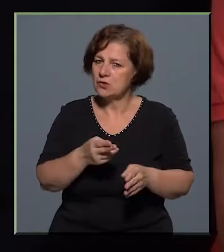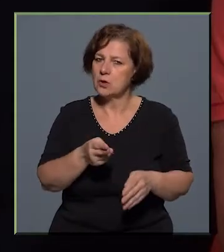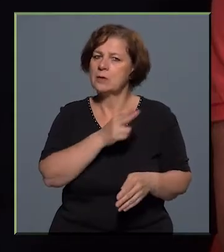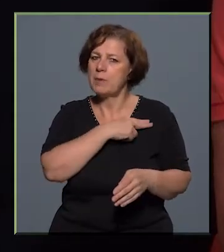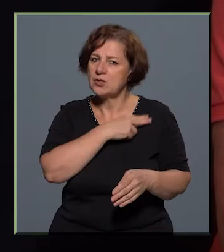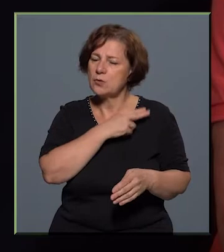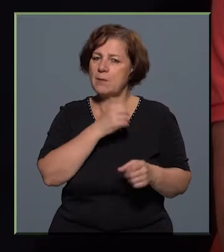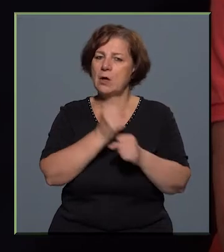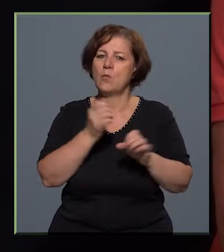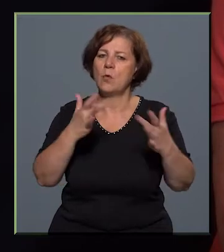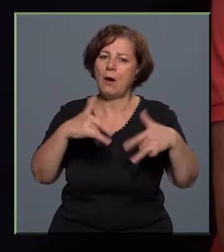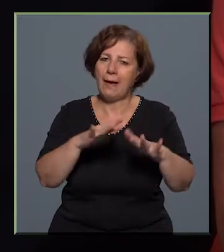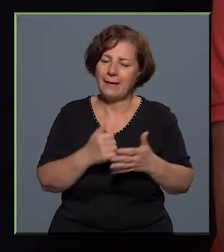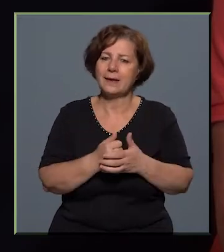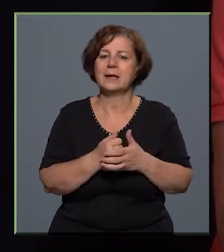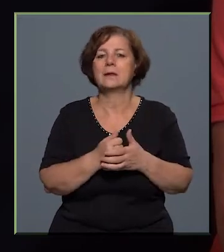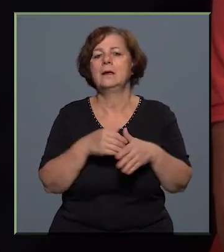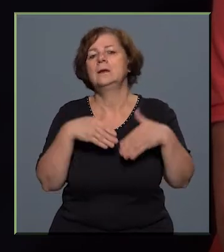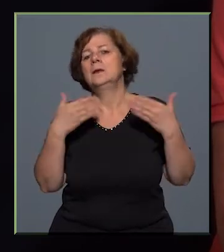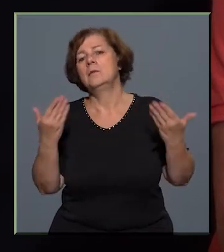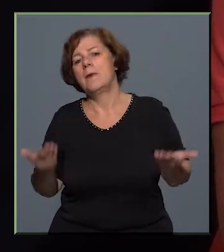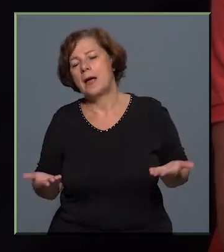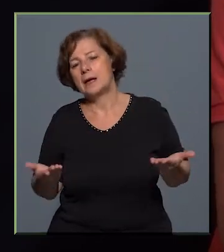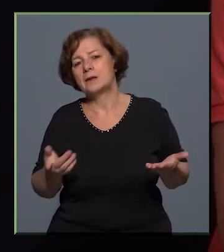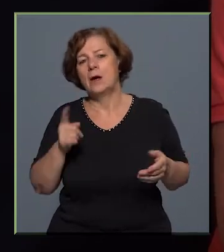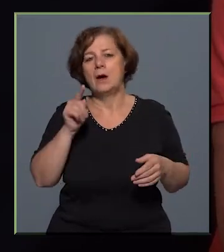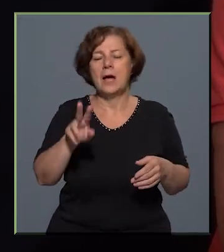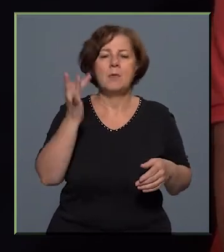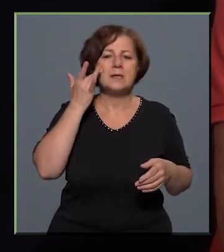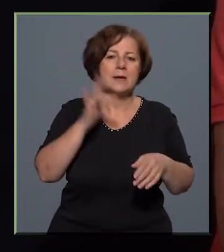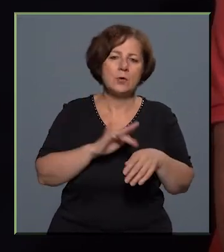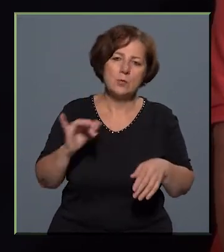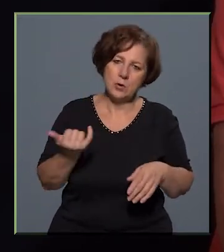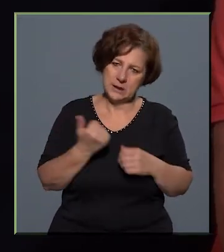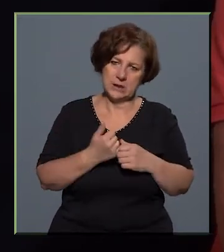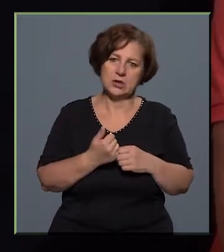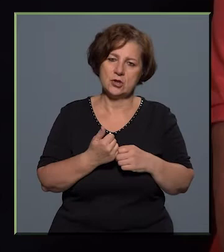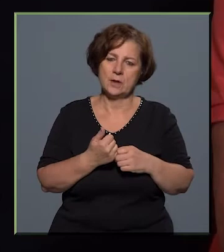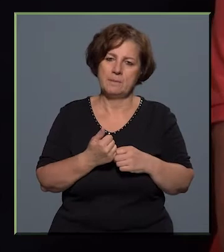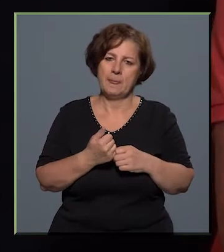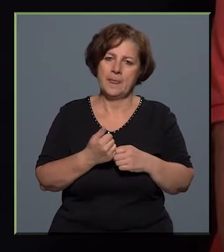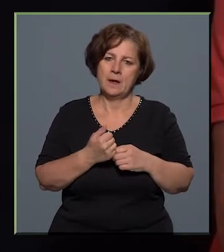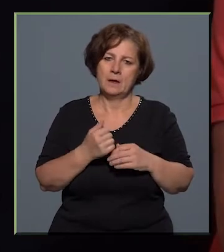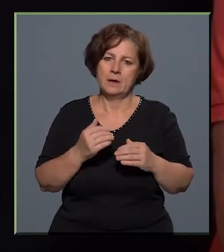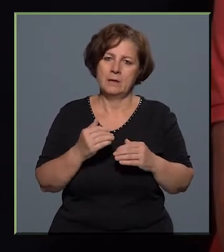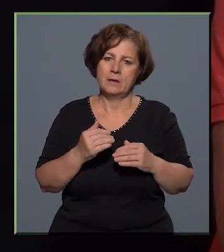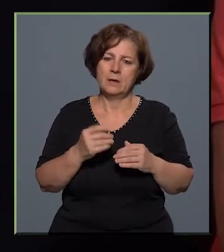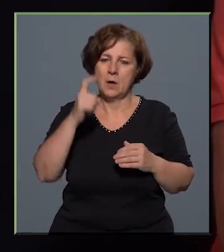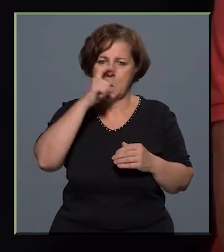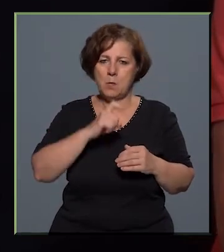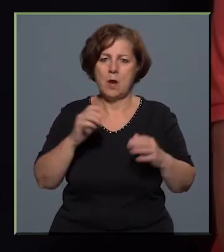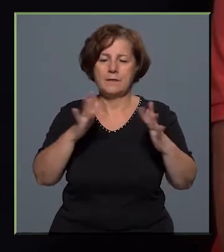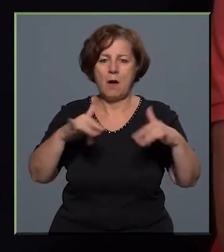hogy becsülje meg a munkahelyét, mert akár még ebből a szempontból is fokozódhat a